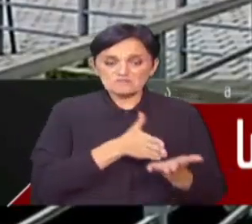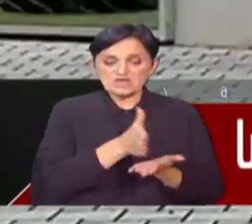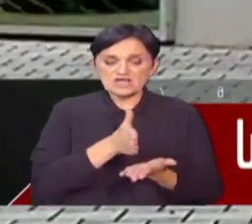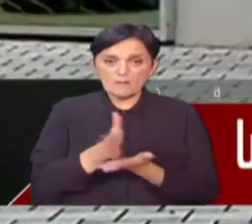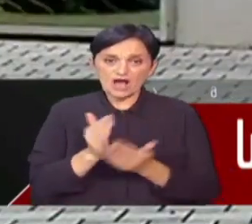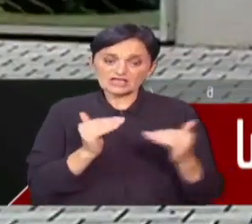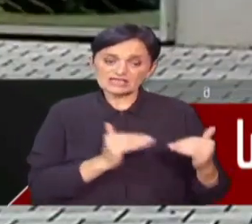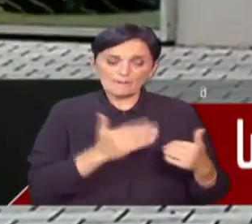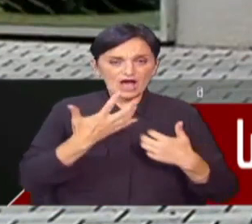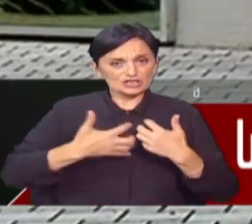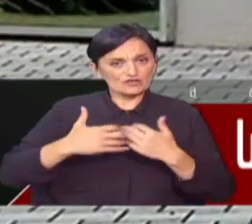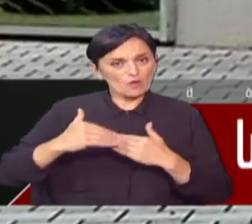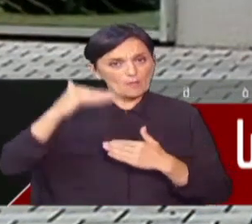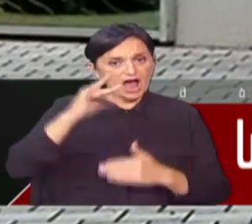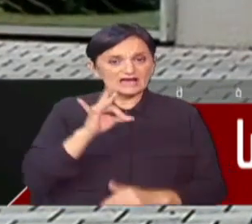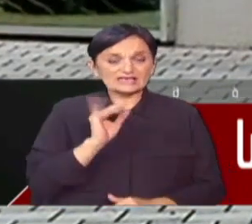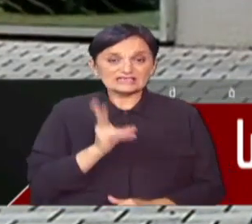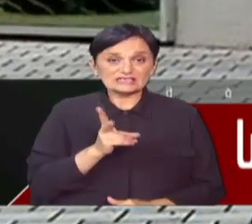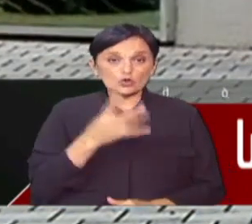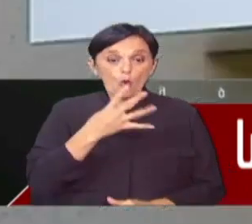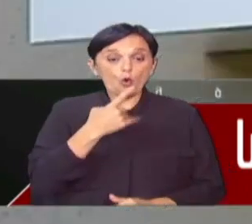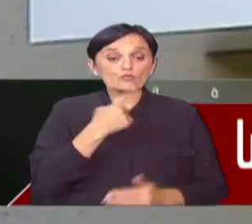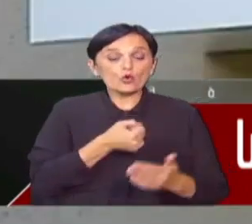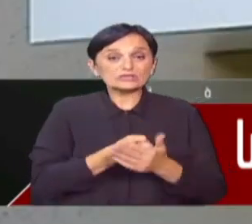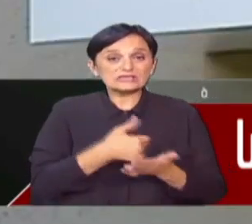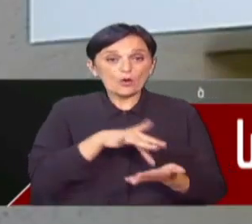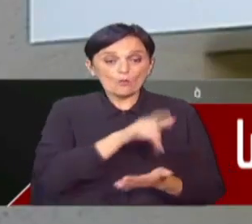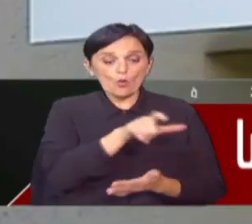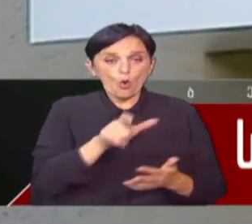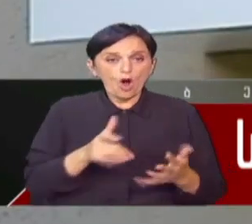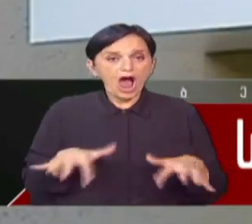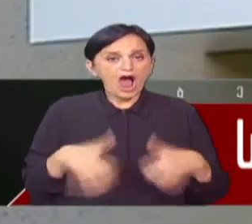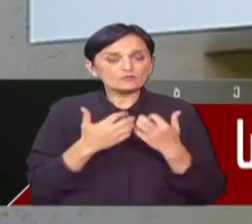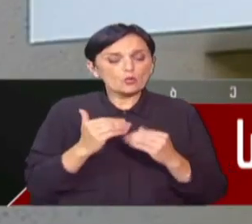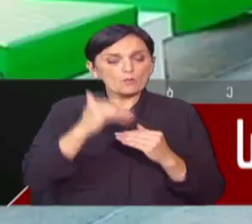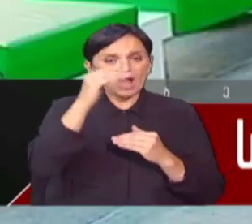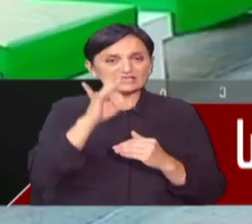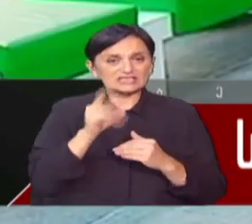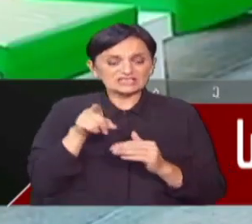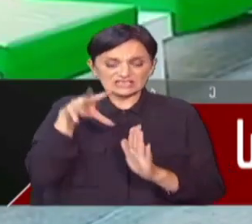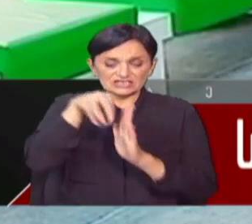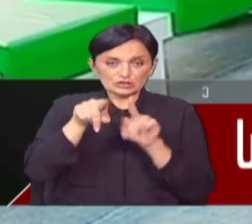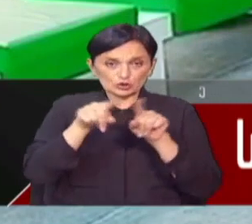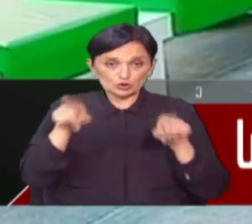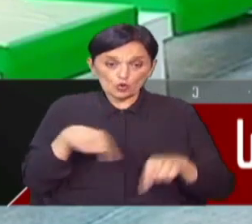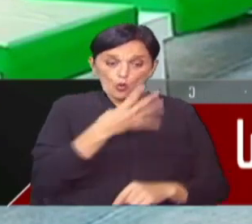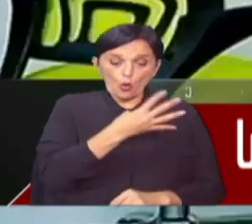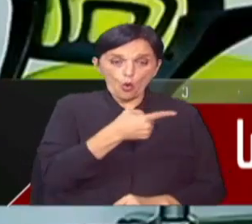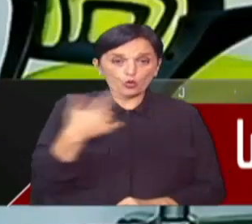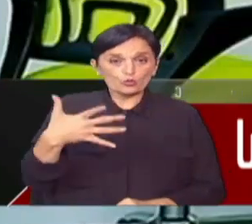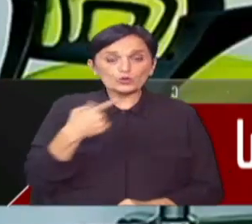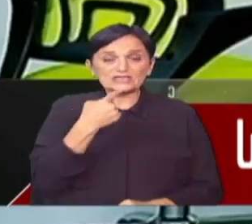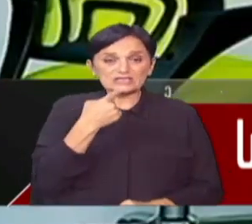მიმართულებაზე: დაბალი, საშუალო და მაღალრისკიანი. 40 წლამდე ასაკის მოქალაქეები ავტომატურად მაღალრისკიან პორტფელში მოხვდნენ. 40-დან 50